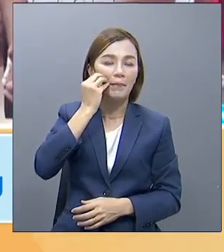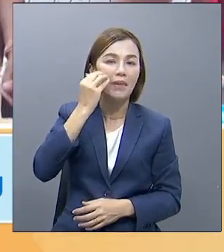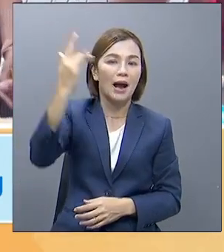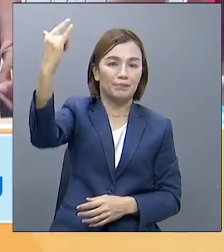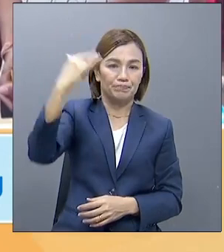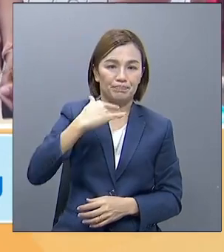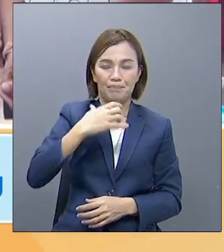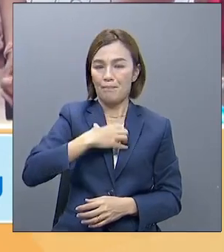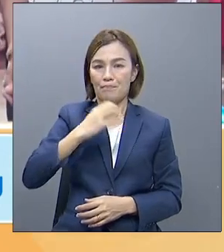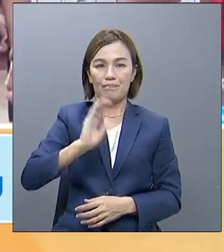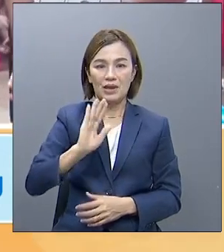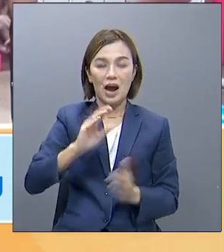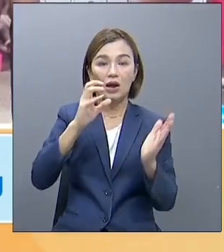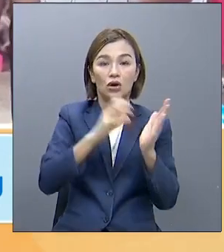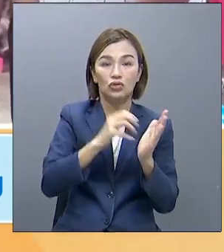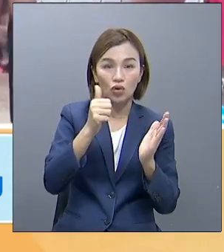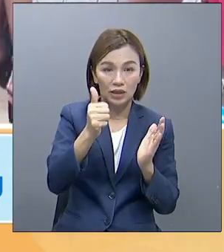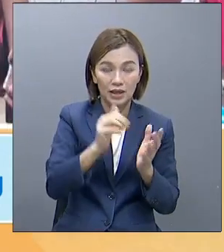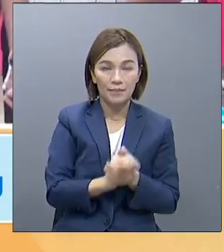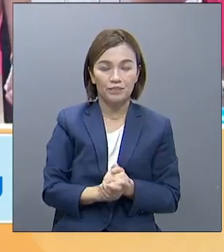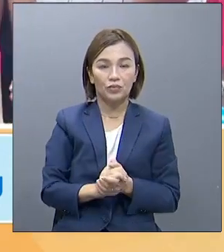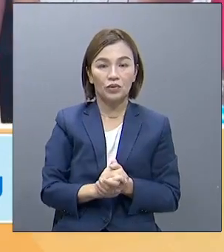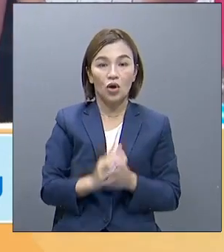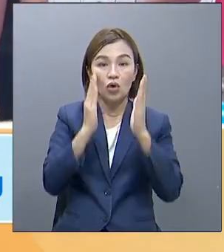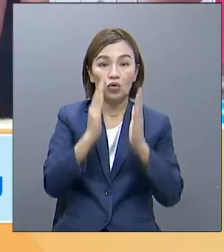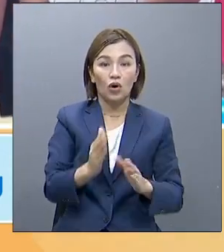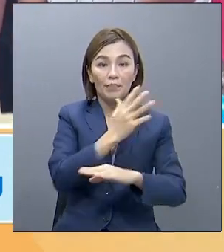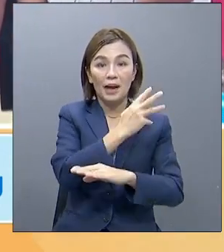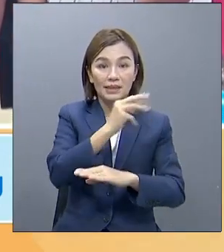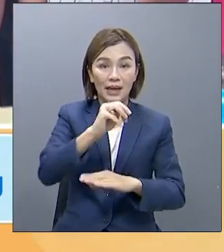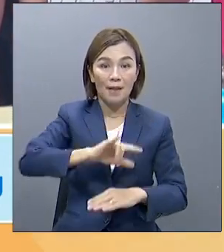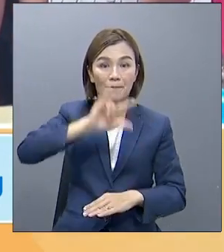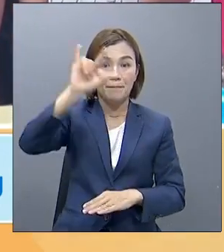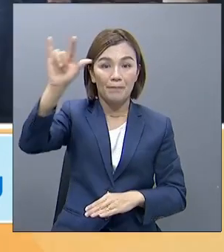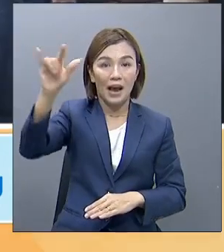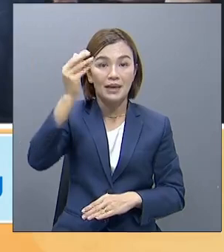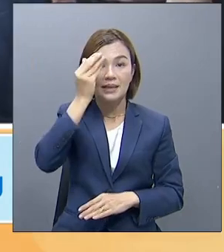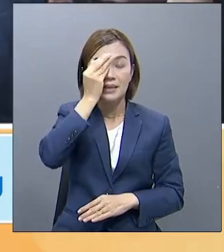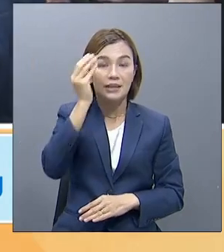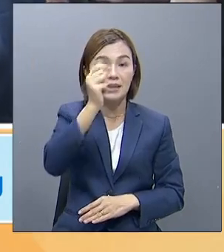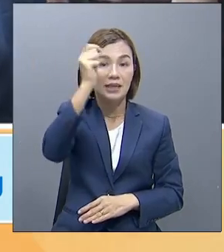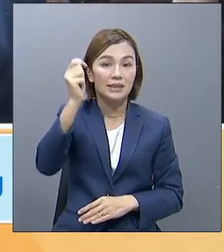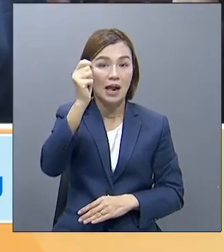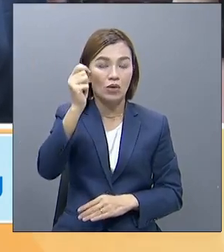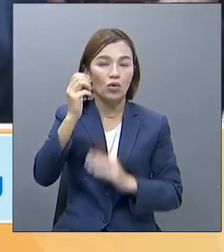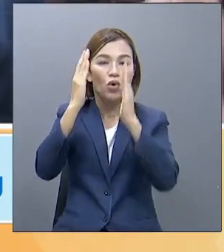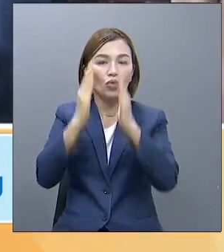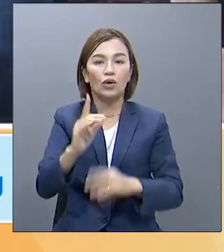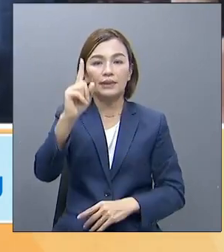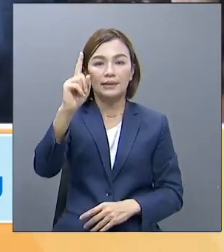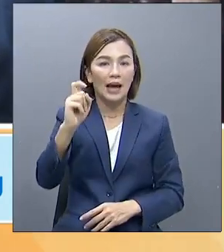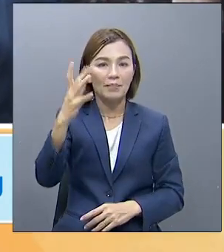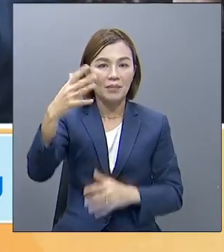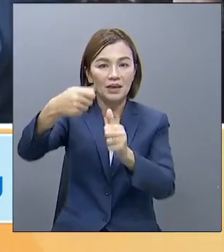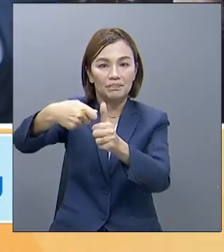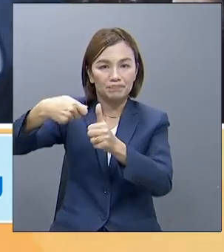คดีเหลือเกินค่ะคุณผู้ชมหาที่แรงงานในจังหวัดมหาสารคามที่เดินทางไปทำงานที่อิสราเอลนะคะไม่มีคนที่เสียชีวิตหรือว่าถูกจับเ